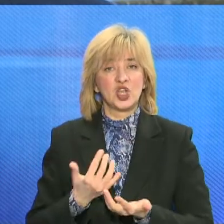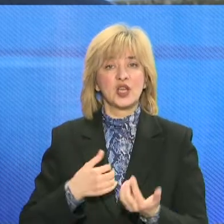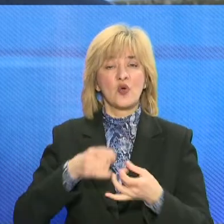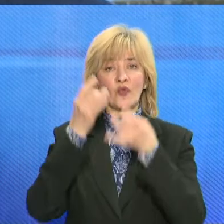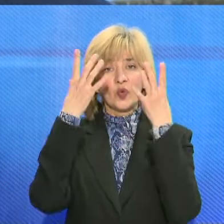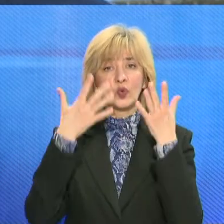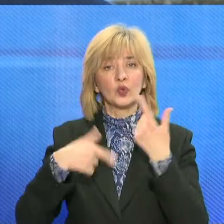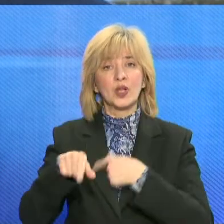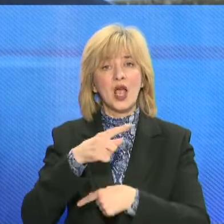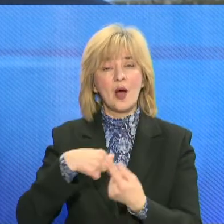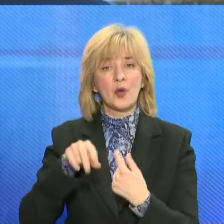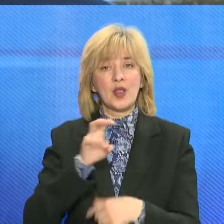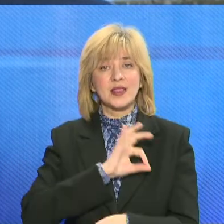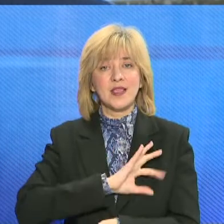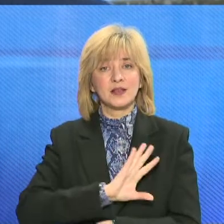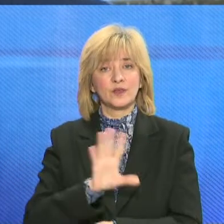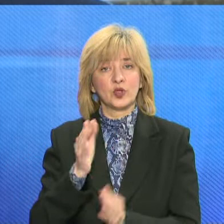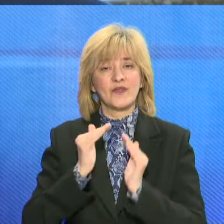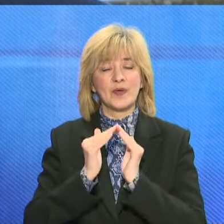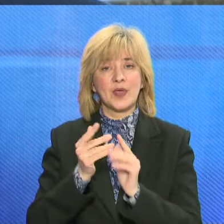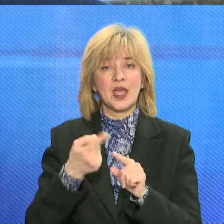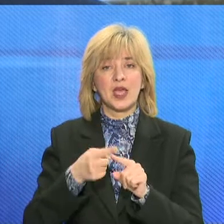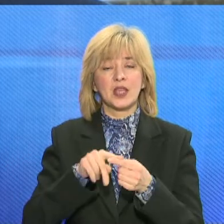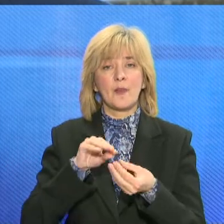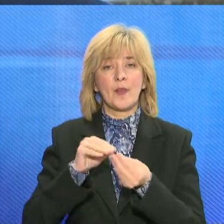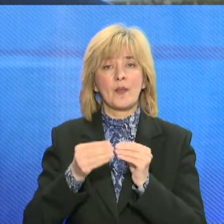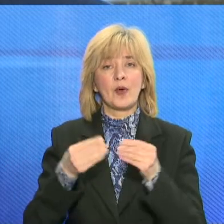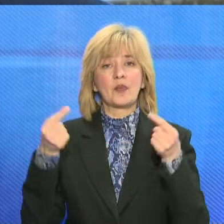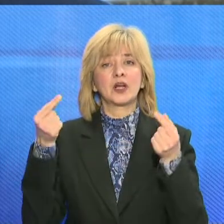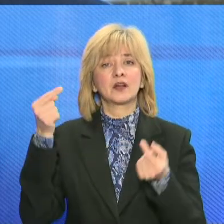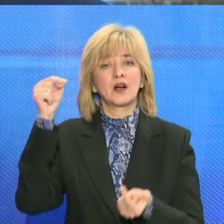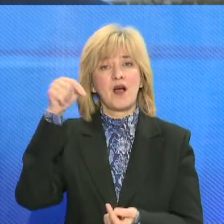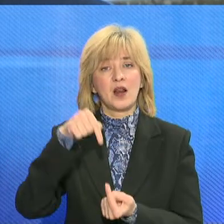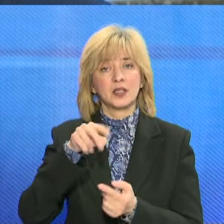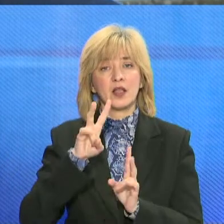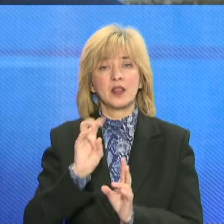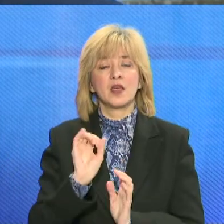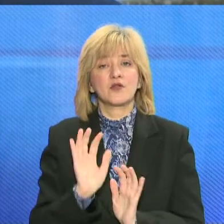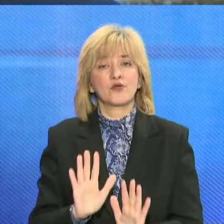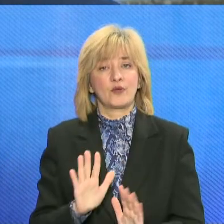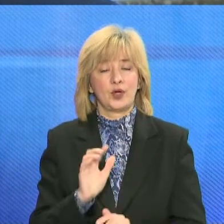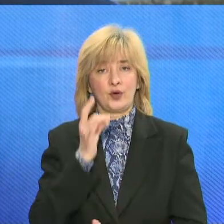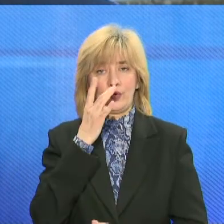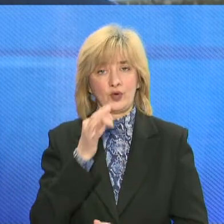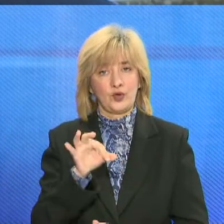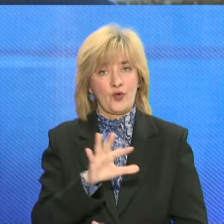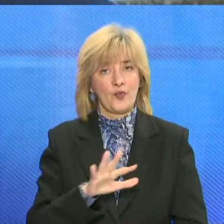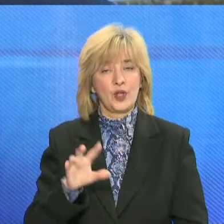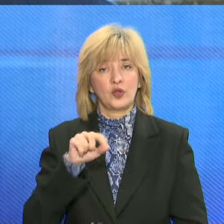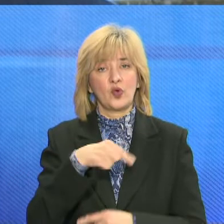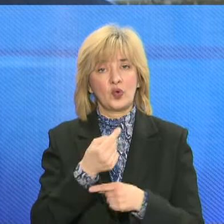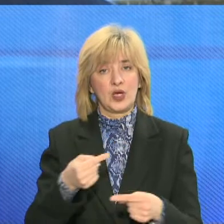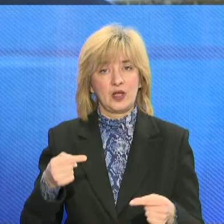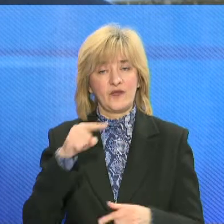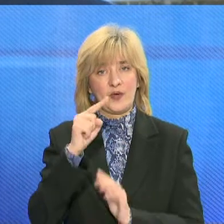оборот неиспользуемых объектов, но эта проблема характерна не только Гродненской области, но и ряд других вопросов, которые